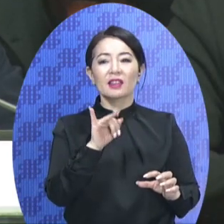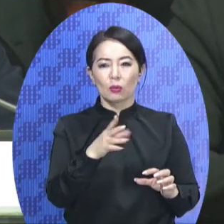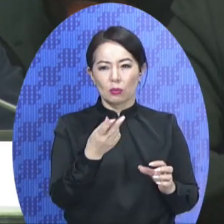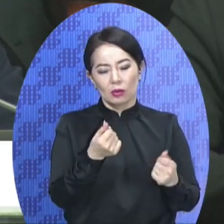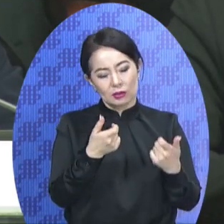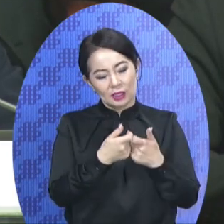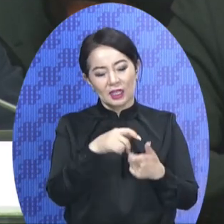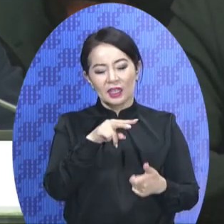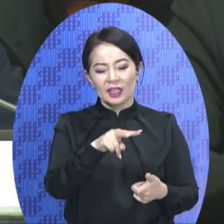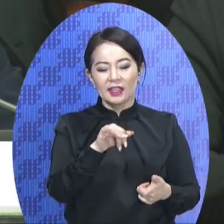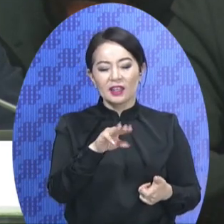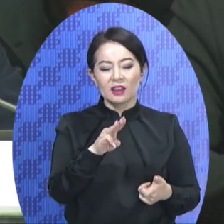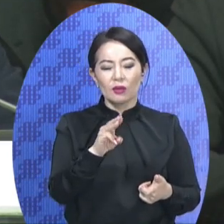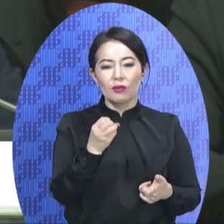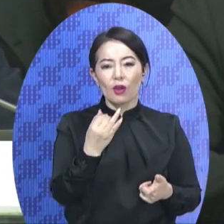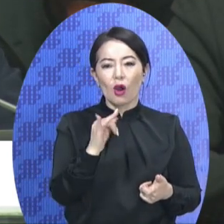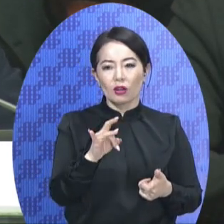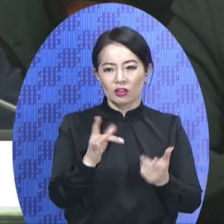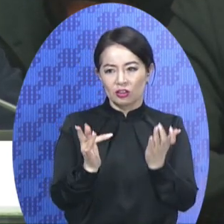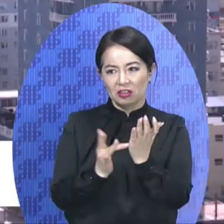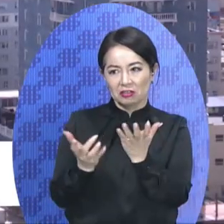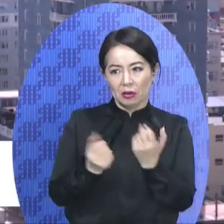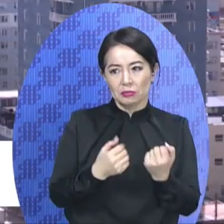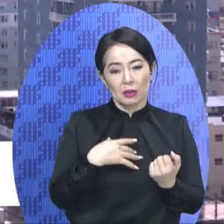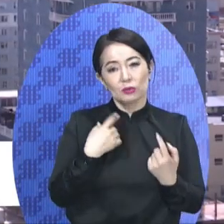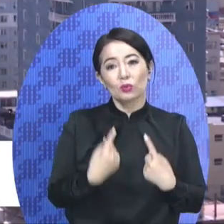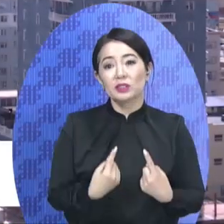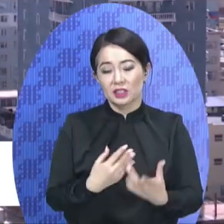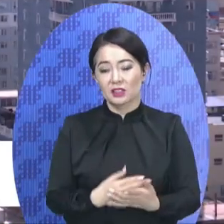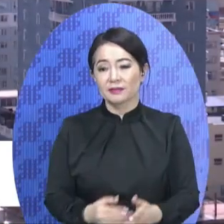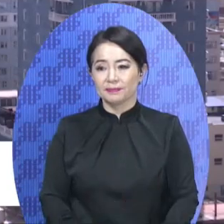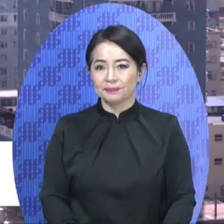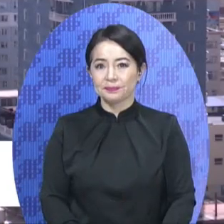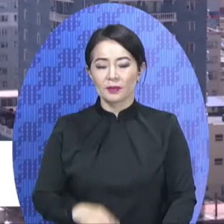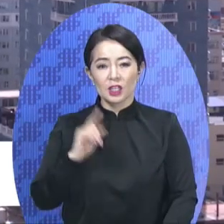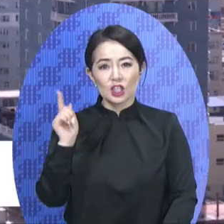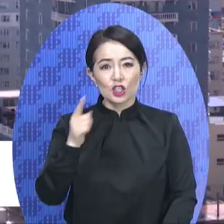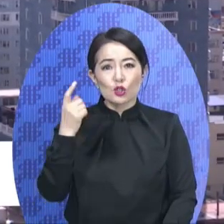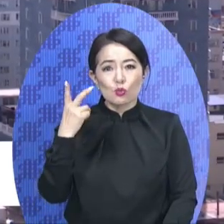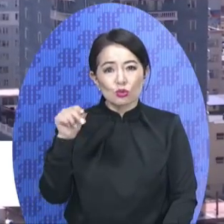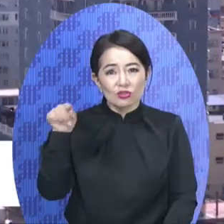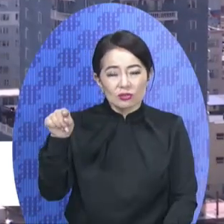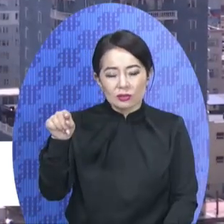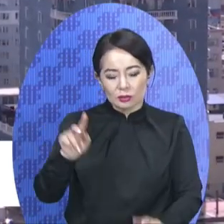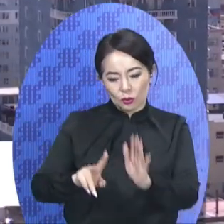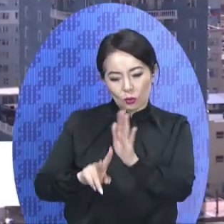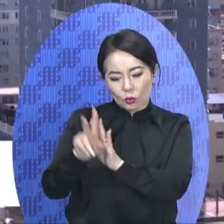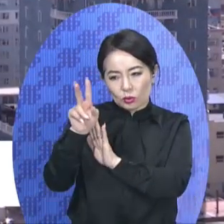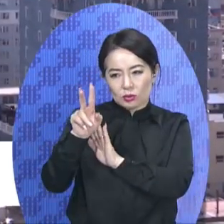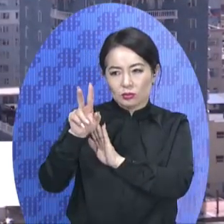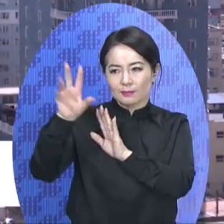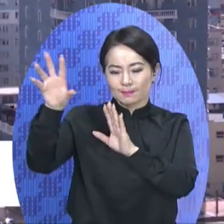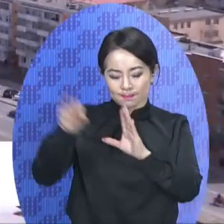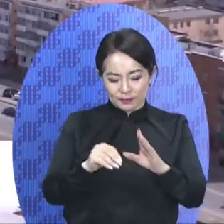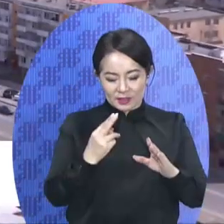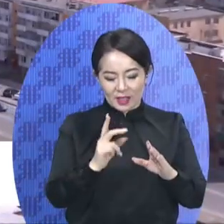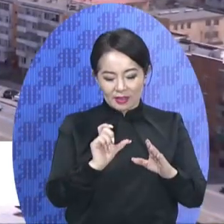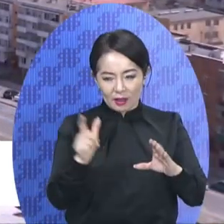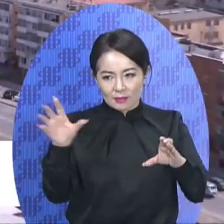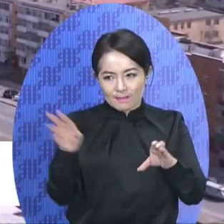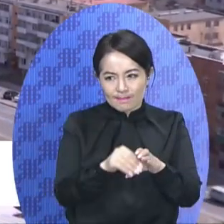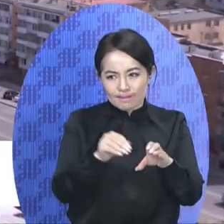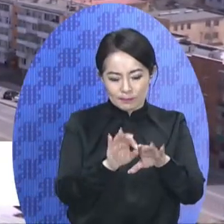ер нь литий ионы технологи орж их болов уу гэсэн ийм хүлээлт байгаа. Эрчим хүчний их үүсвэрийг цэнэг хураагуур байгуулах ийм хэлбэрээр шийдэх нь олон